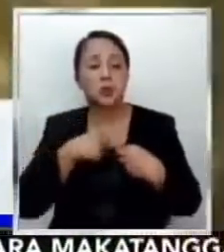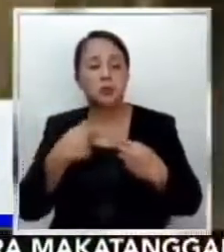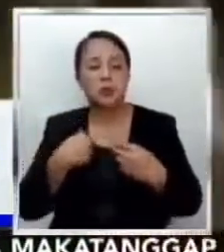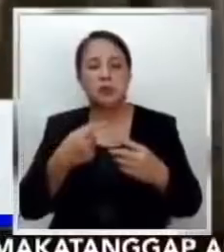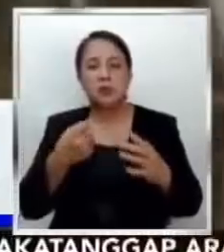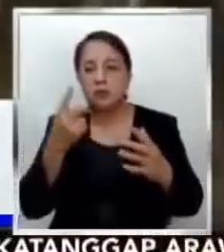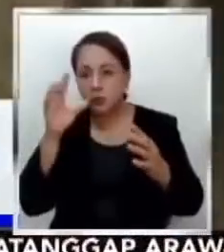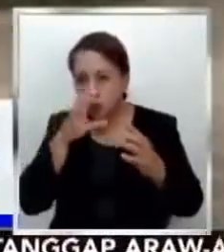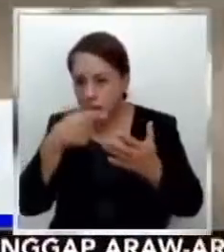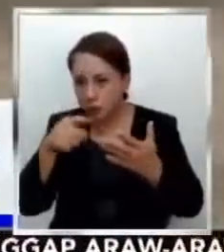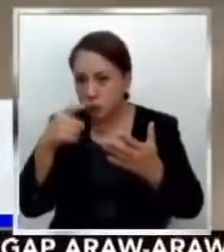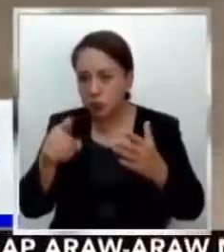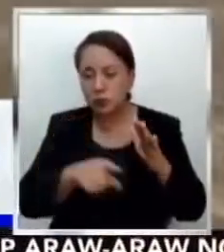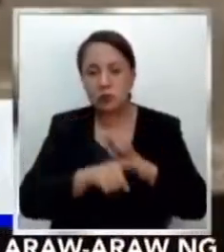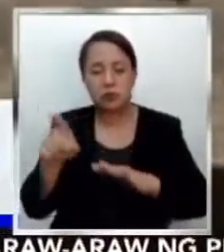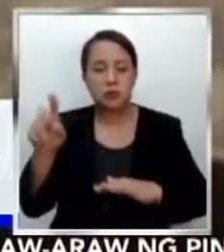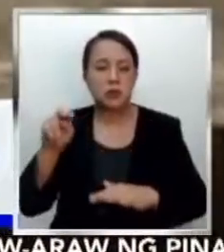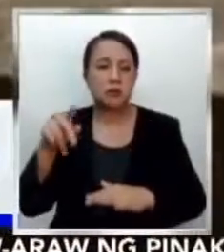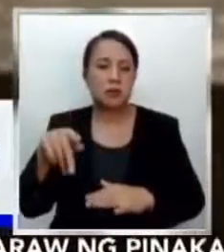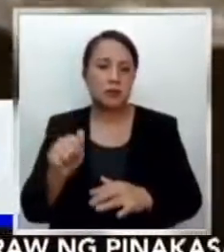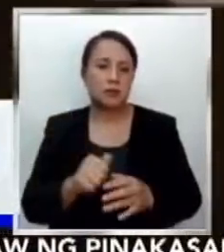hinihinalang NPA.